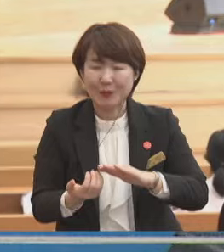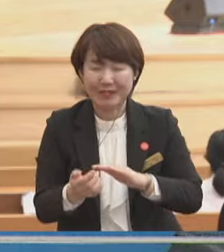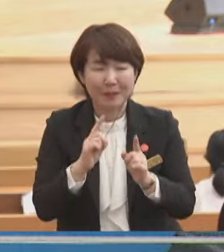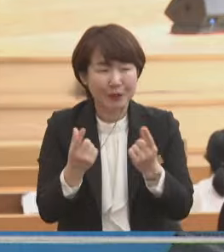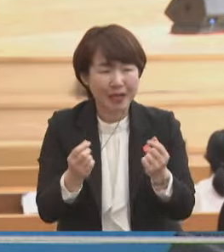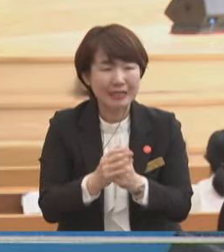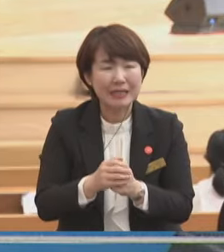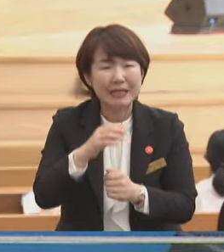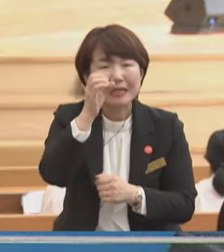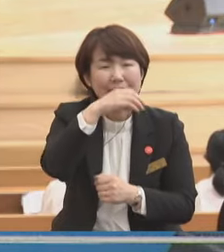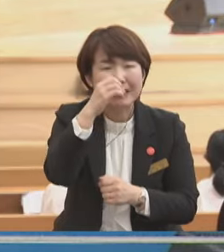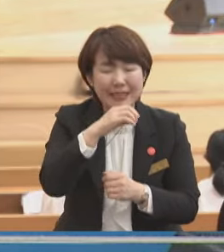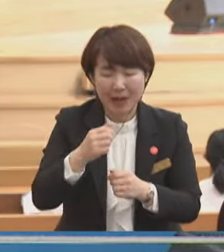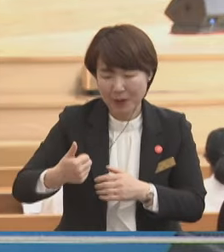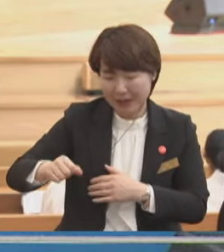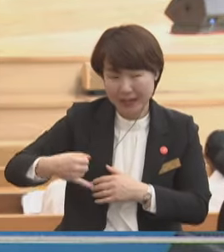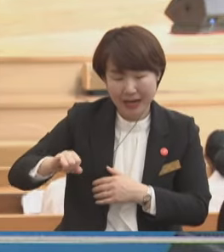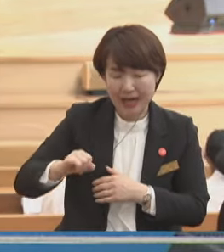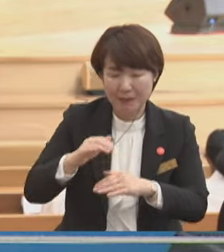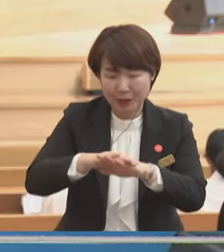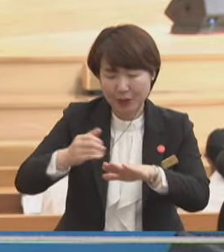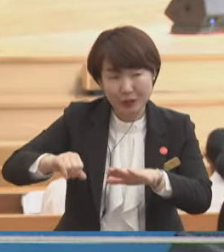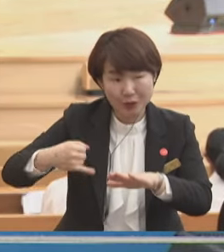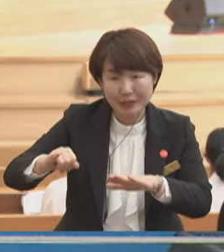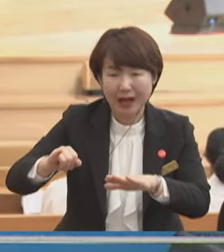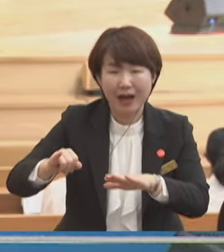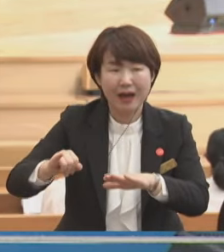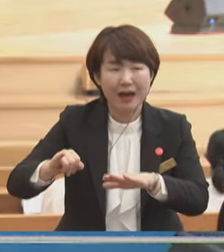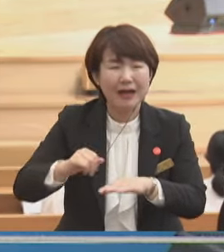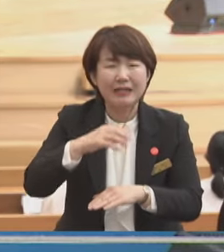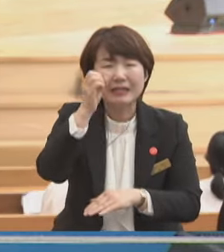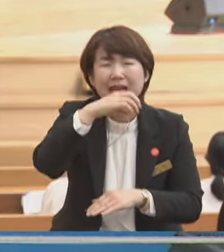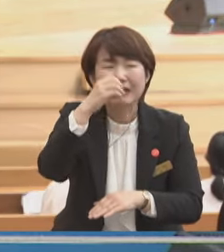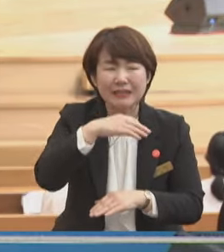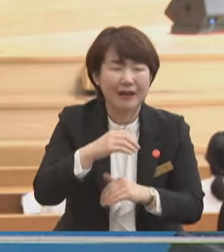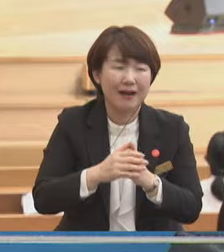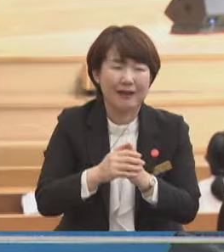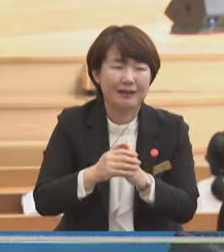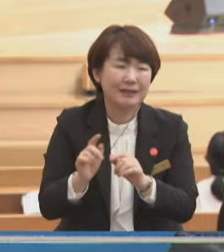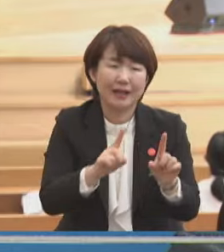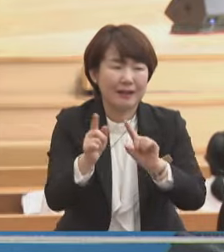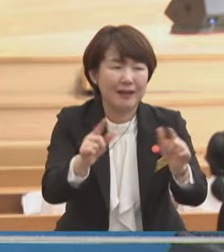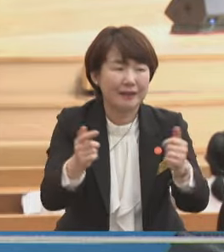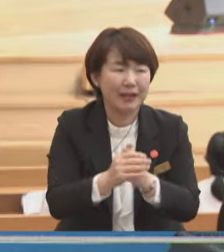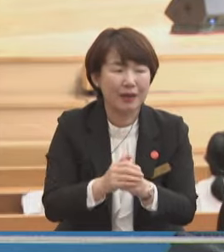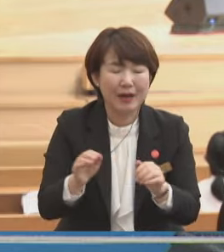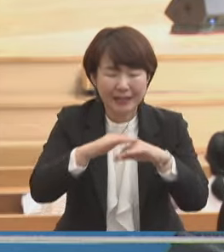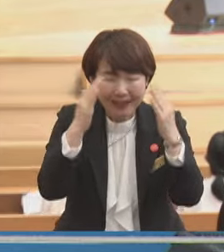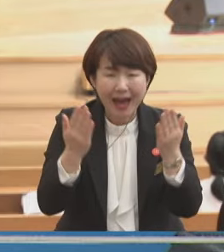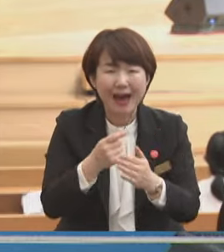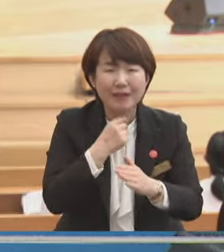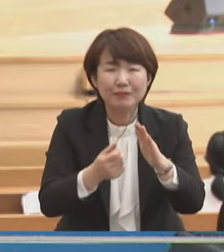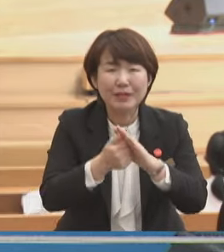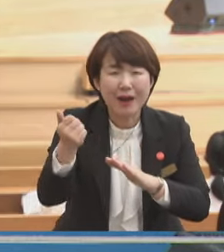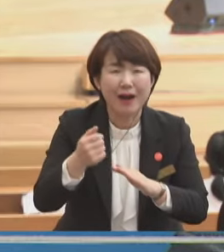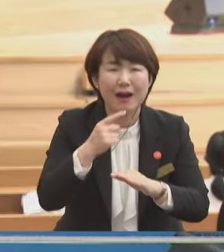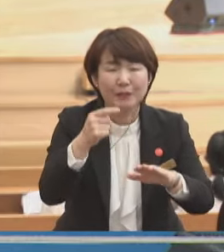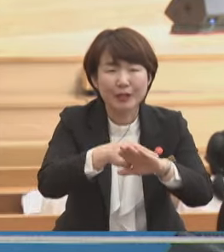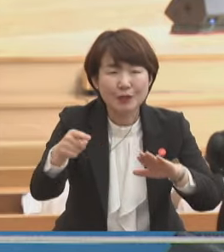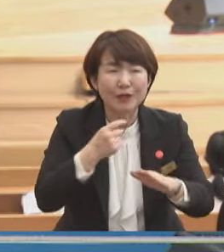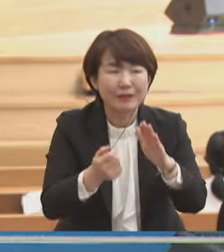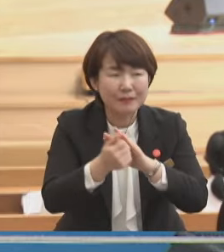다음 세대라고 해서 다 희망 있는게 아니란 말이에요 다 민족의 희망이고 다 열방의 소망이고 그게